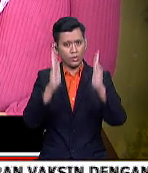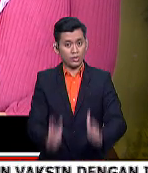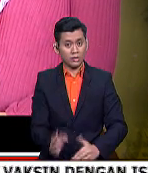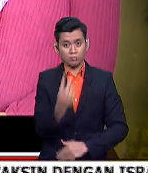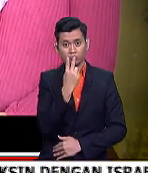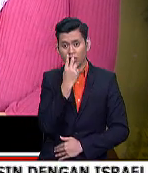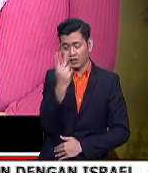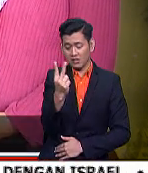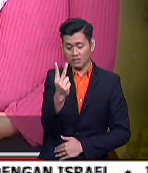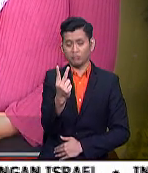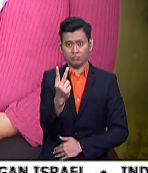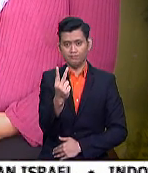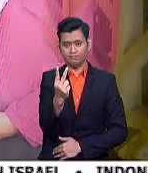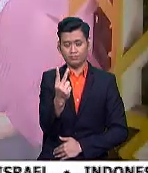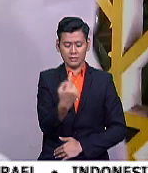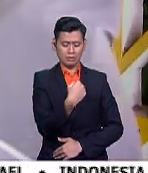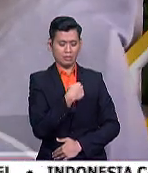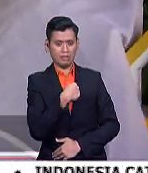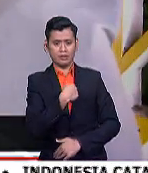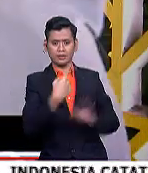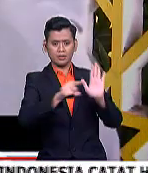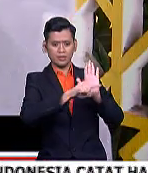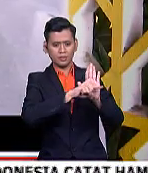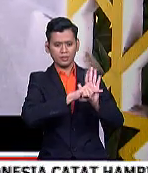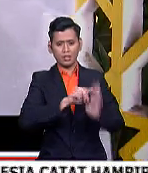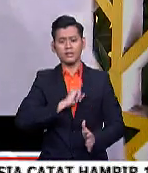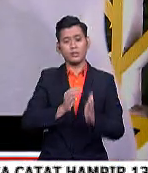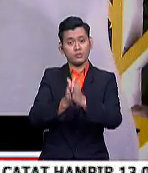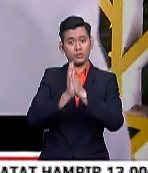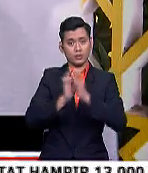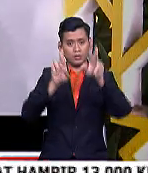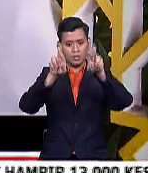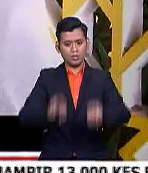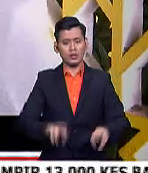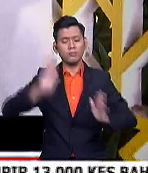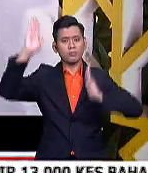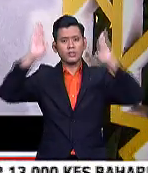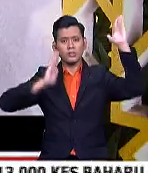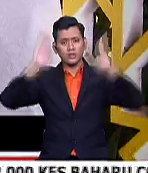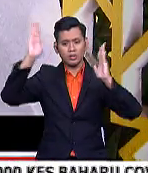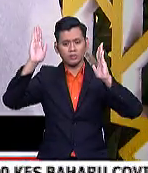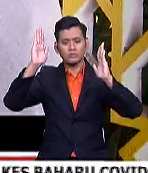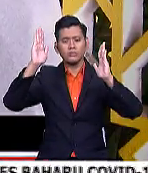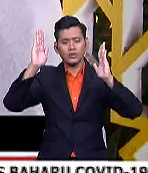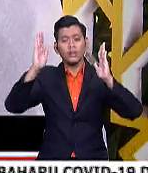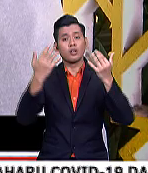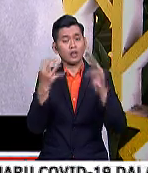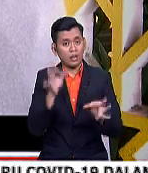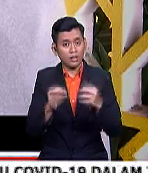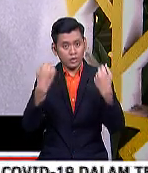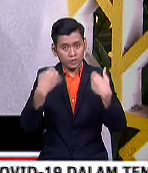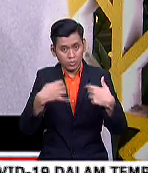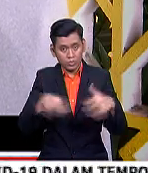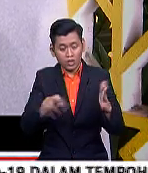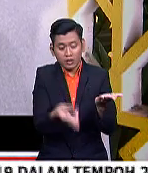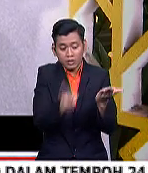ni. Mak-mak sedih lah. Dia minta semua lah no. Kalau rakyat Malaysia ni lah. Kalau buat lah. Dia dah start apa lah.